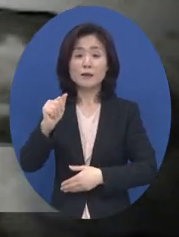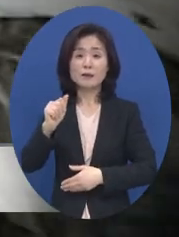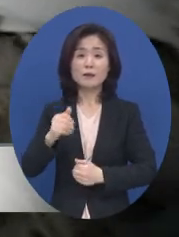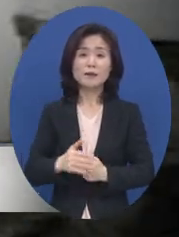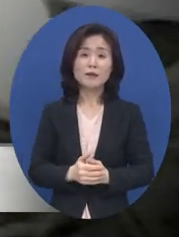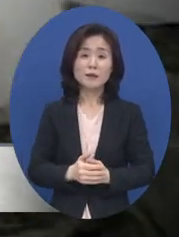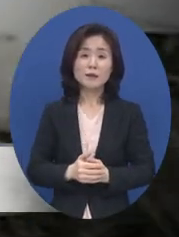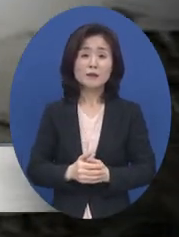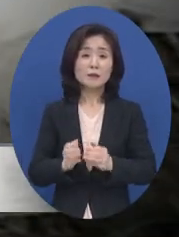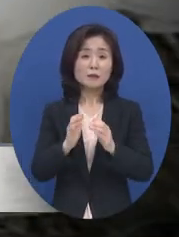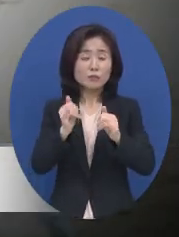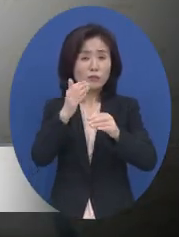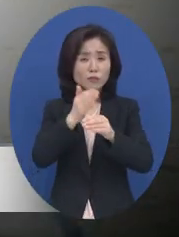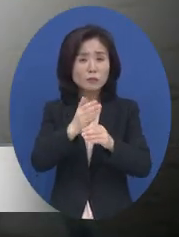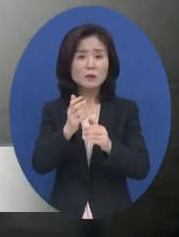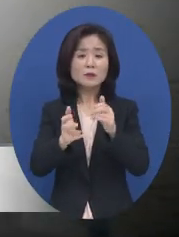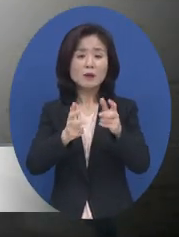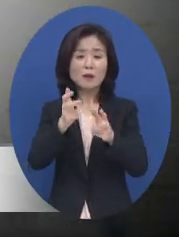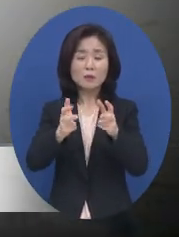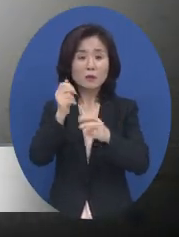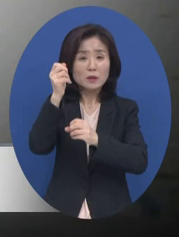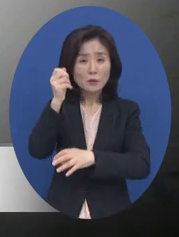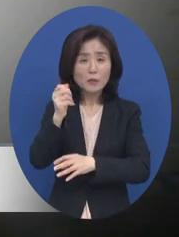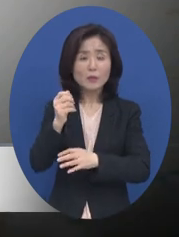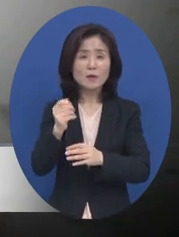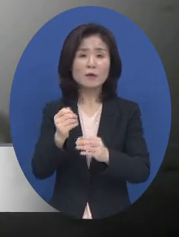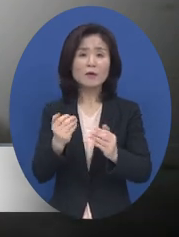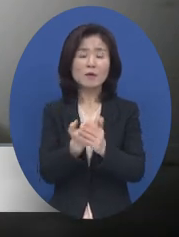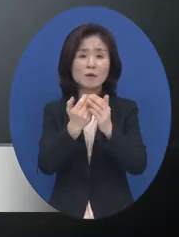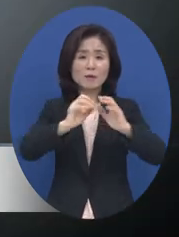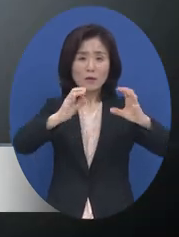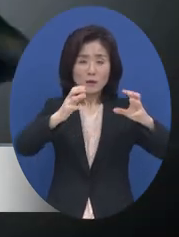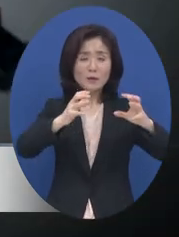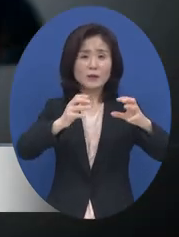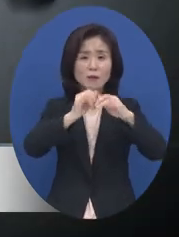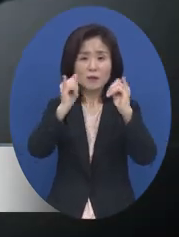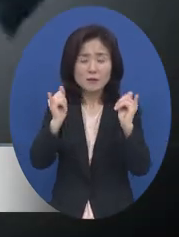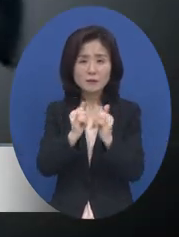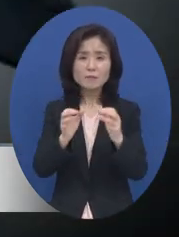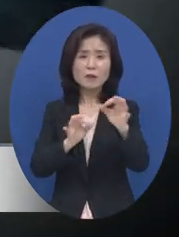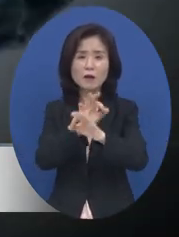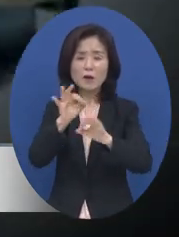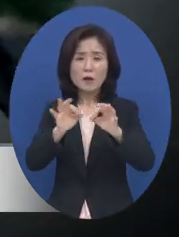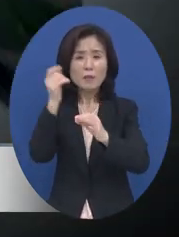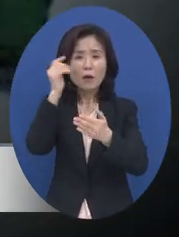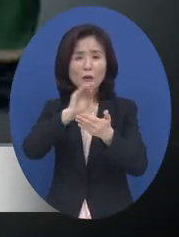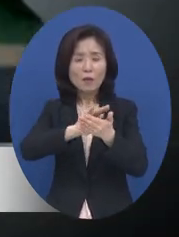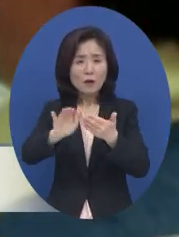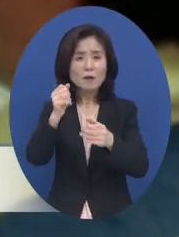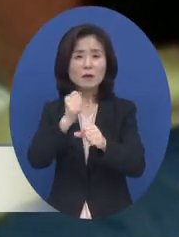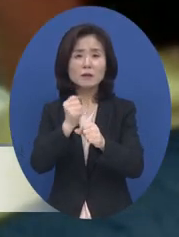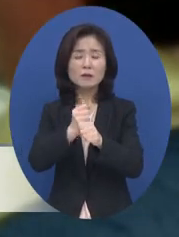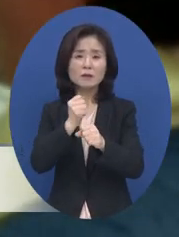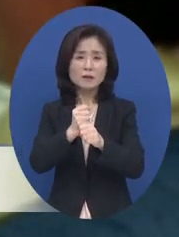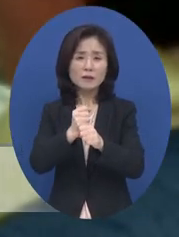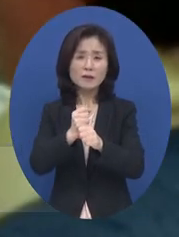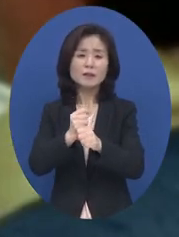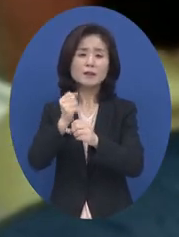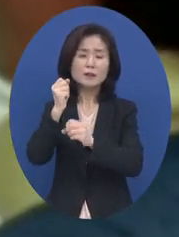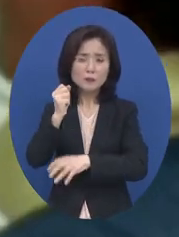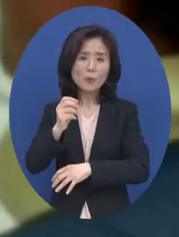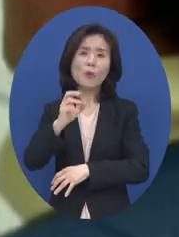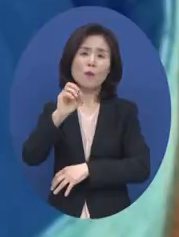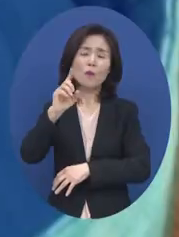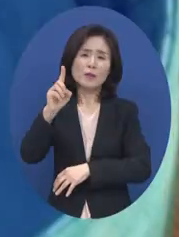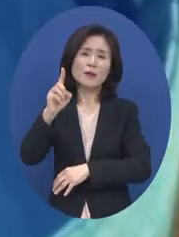인도주의 사업을 기반으로 개발도상국의 경제 사회적 개발과 평화가 정착되는 기반을 조성하는 게 기존 oda 사업과